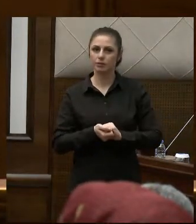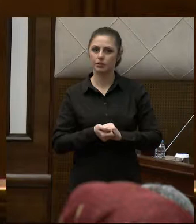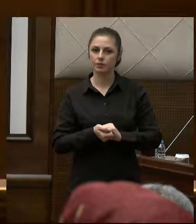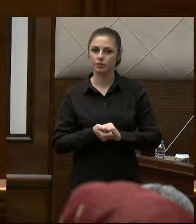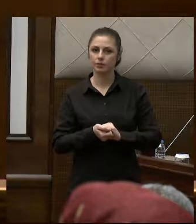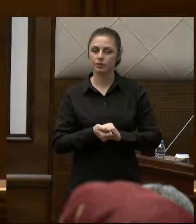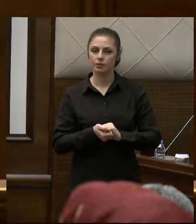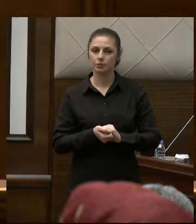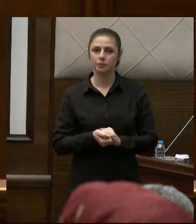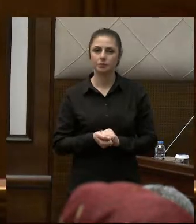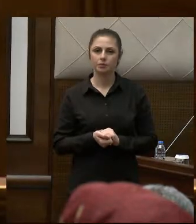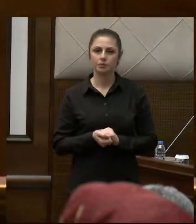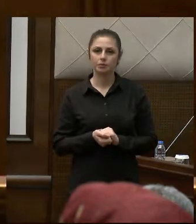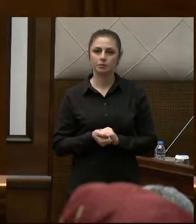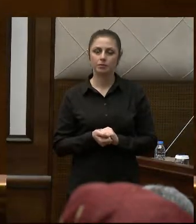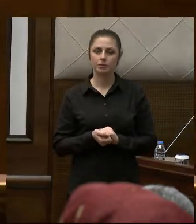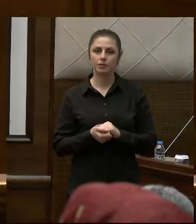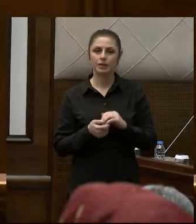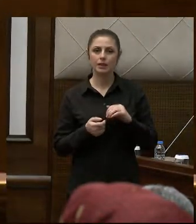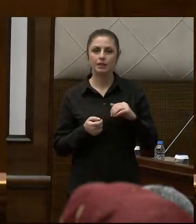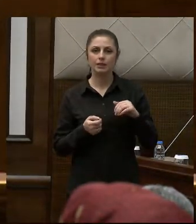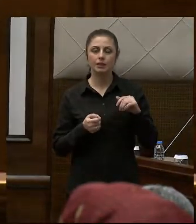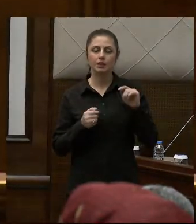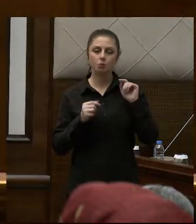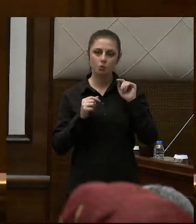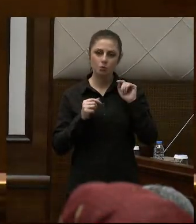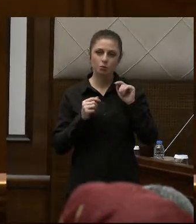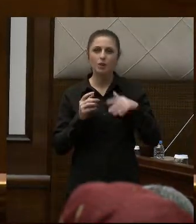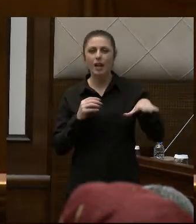tamamı bu yıl etkilendi.